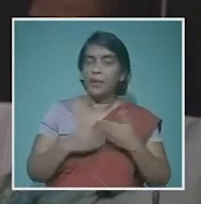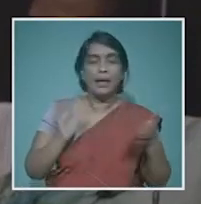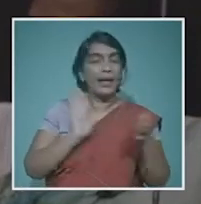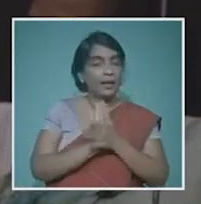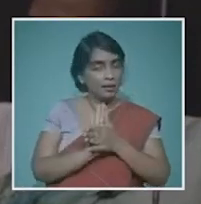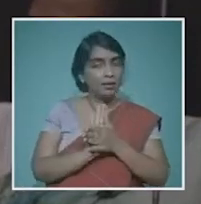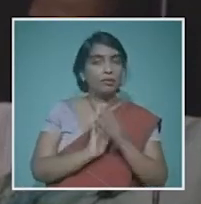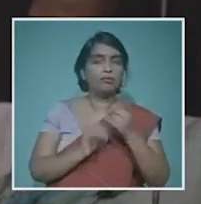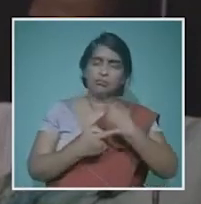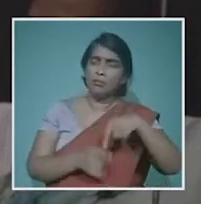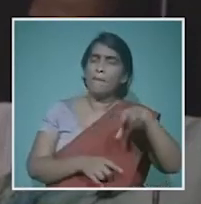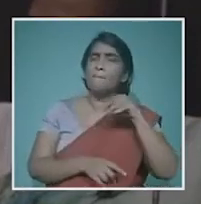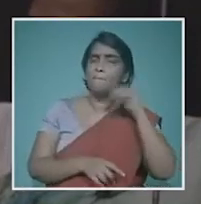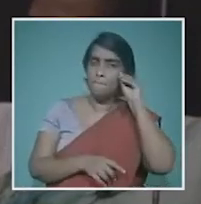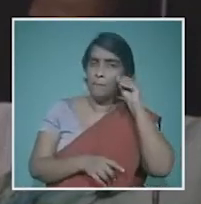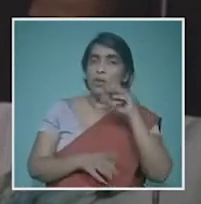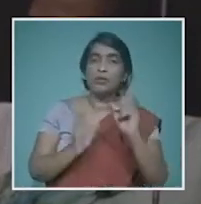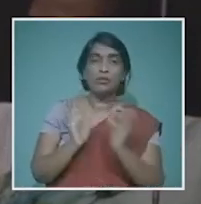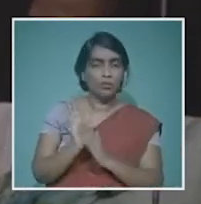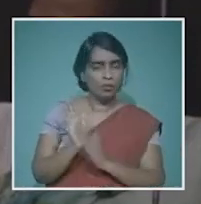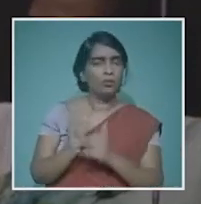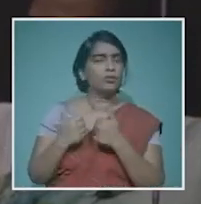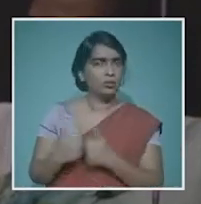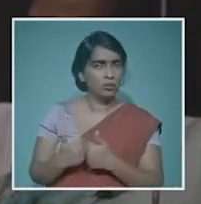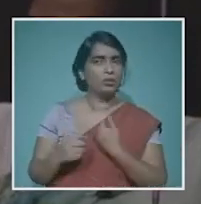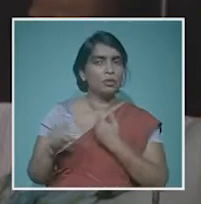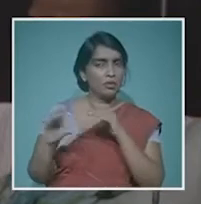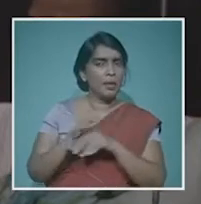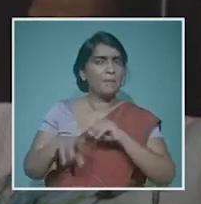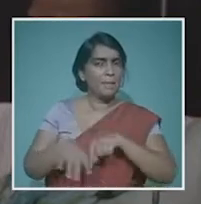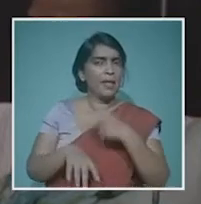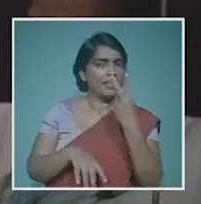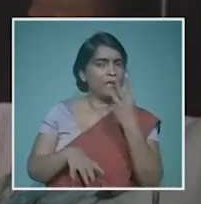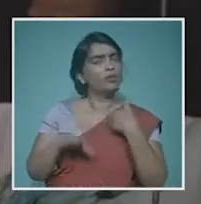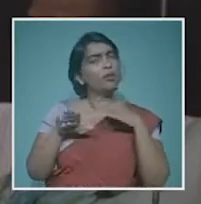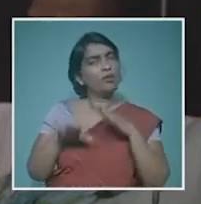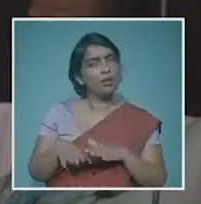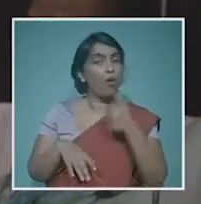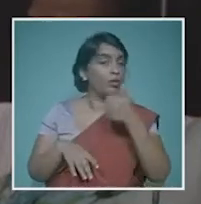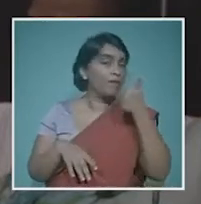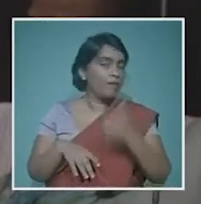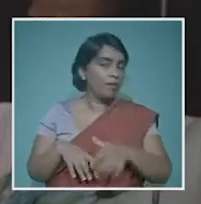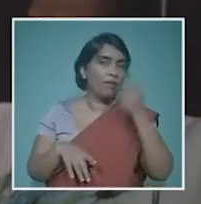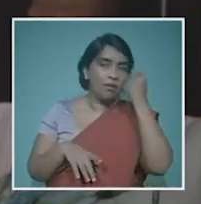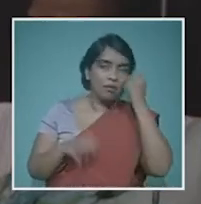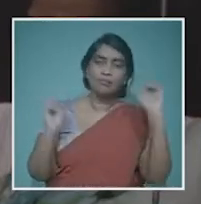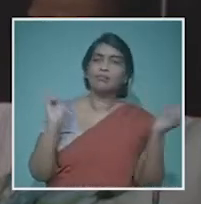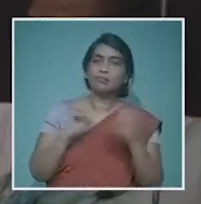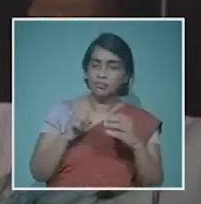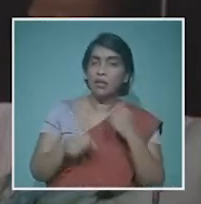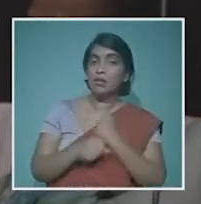වෙලා එකඟ වෙමු. ඒ කමිටු හරි හොඳයි. මාජ්ජිල පැය දෙක තුන වාඩි වෙලා ඉන්නවා. හොඳ වැදගත් යෝජනා අදහස්